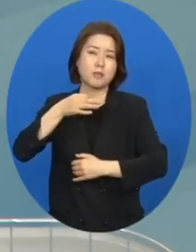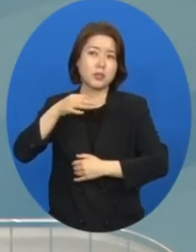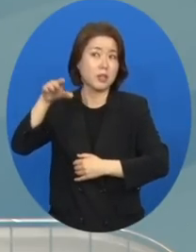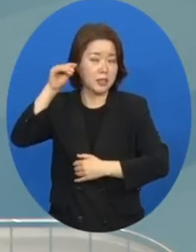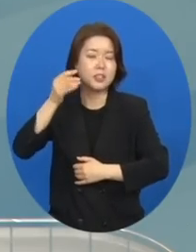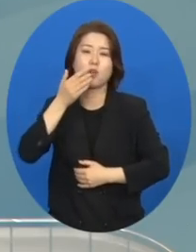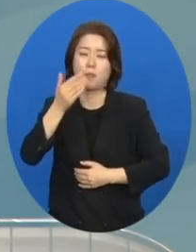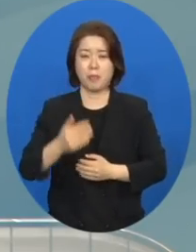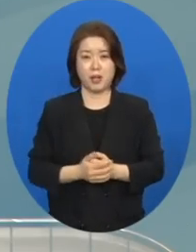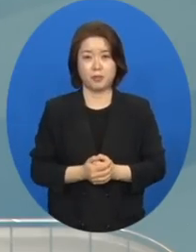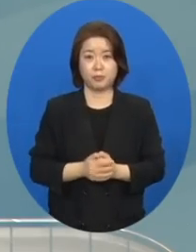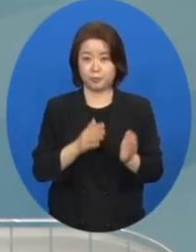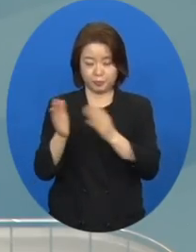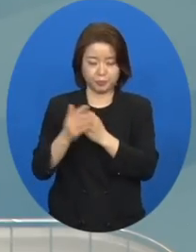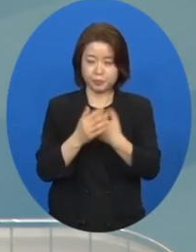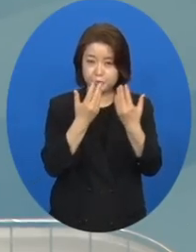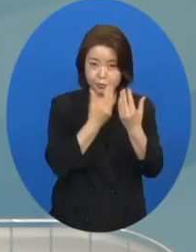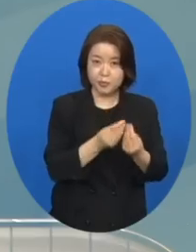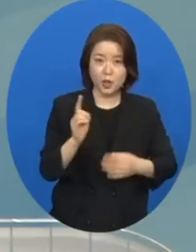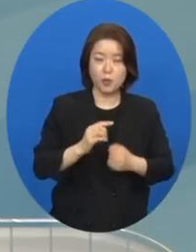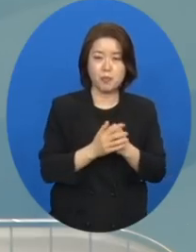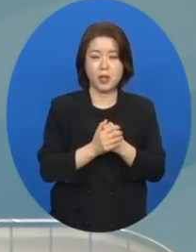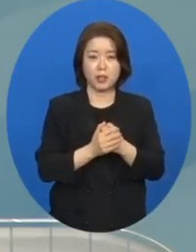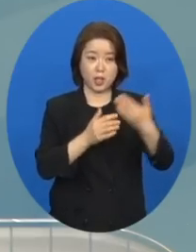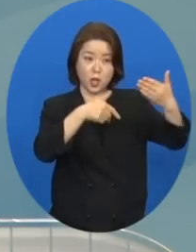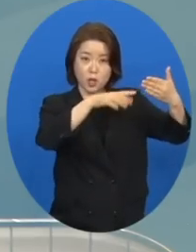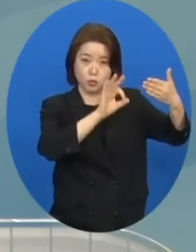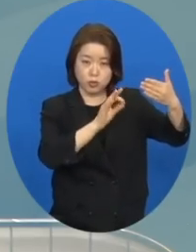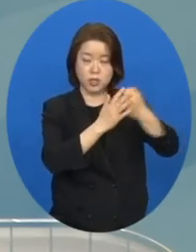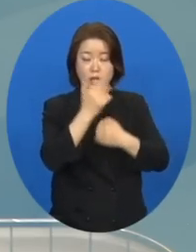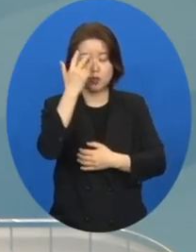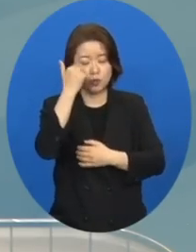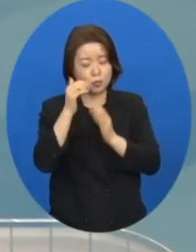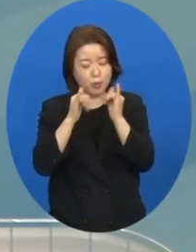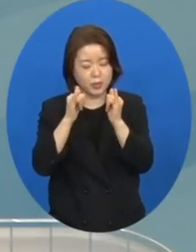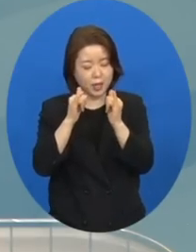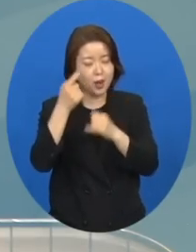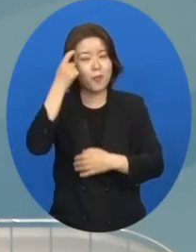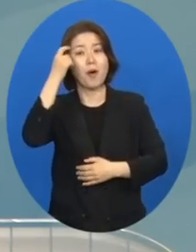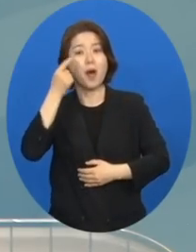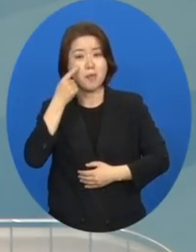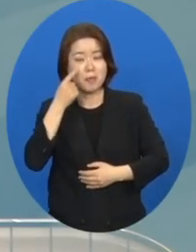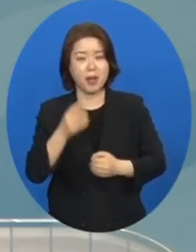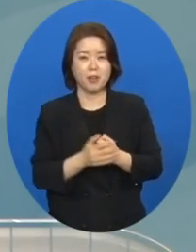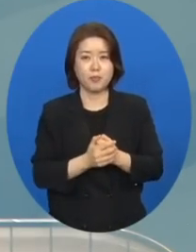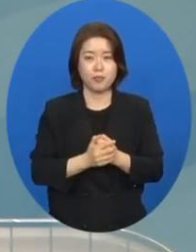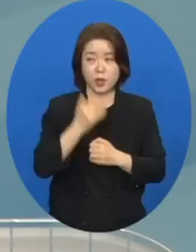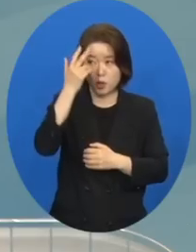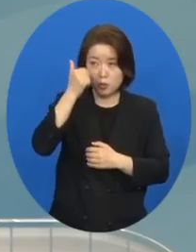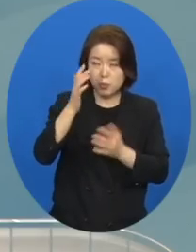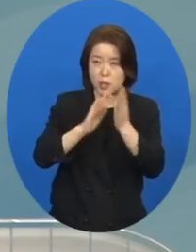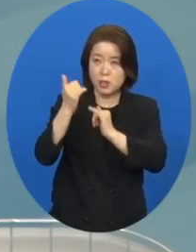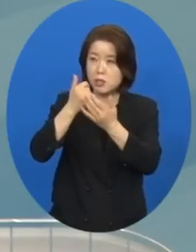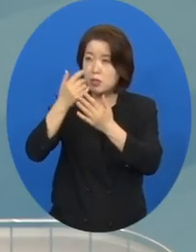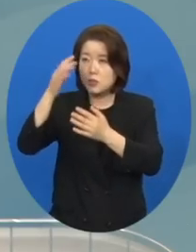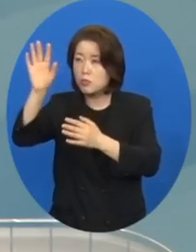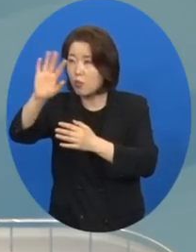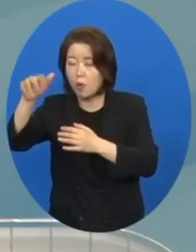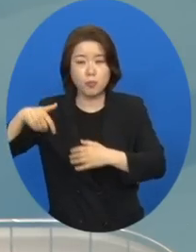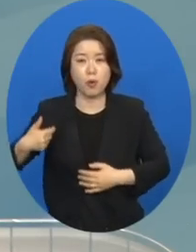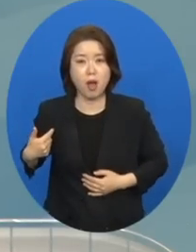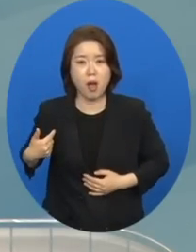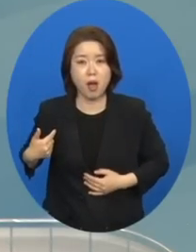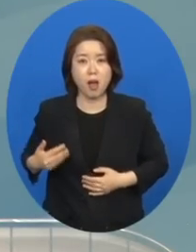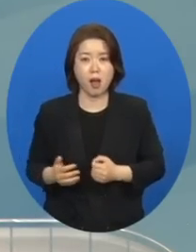지난주에 봤더니 구장에 눈먼 사람 다 잠바 생각해보세요 눈만 사람은 볼 수가 없었어요 예수님을 알아 볼 수 없었죠